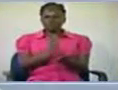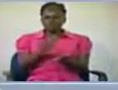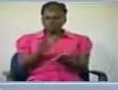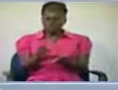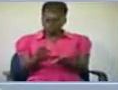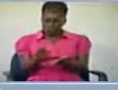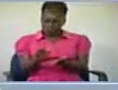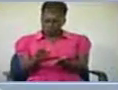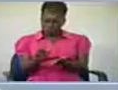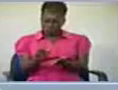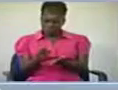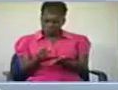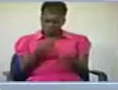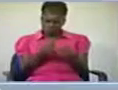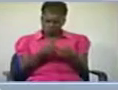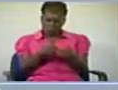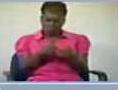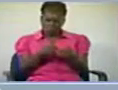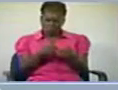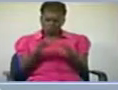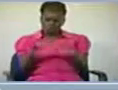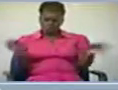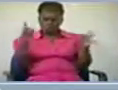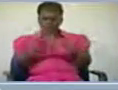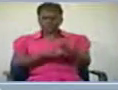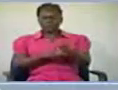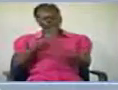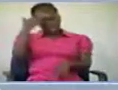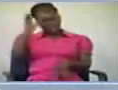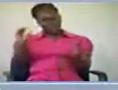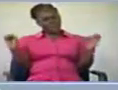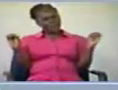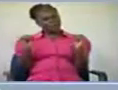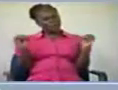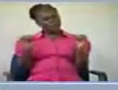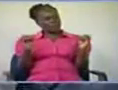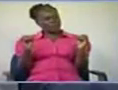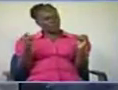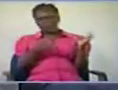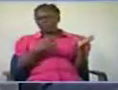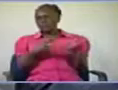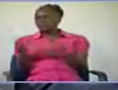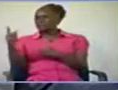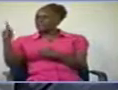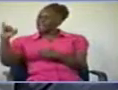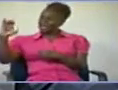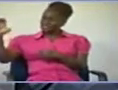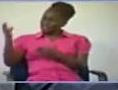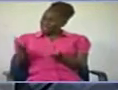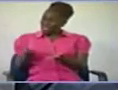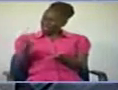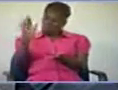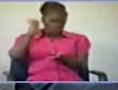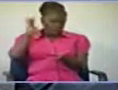sana muundo mtaala huu kwa muda sasa. Sijui ulienda kule KICC wiki iliyopita wiki ambapo